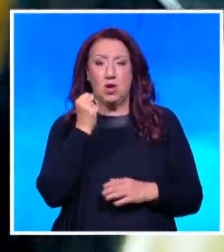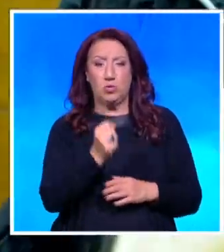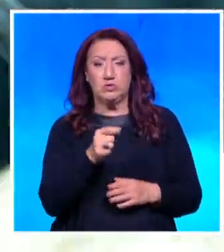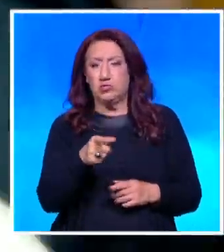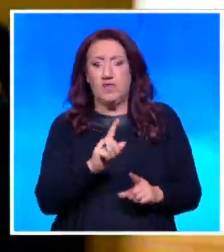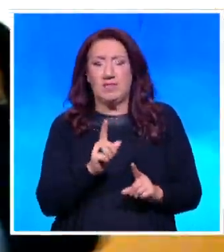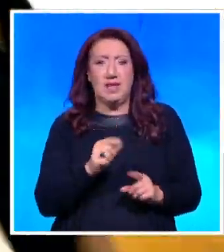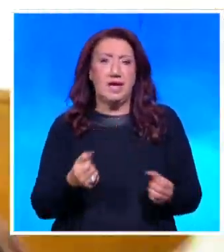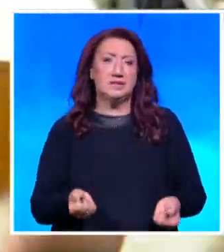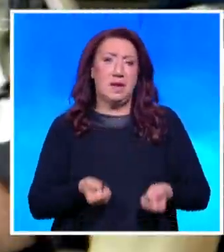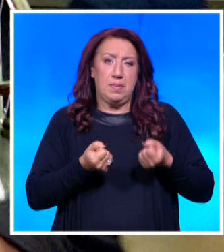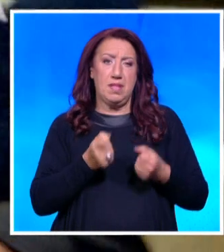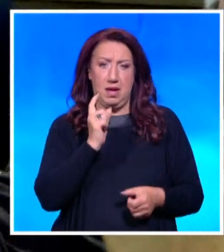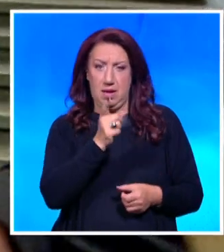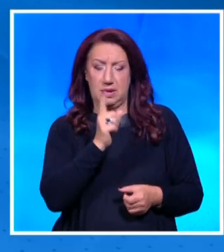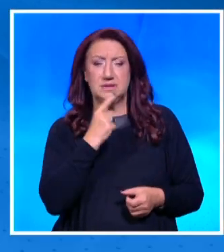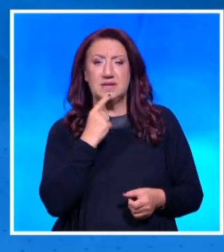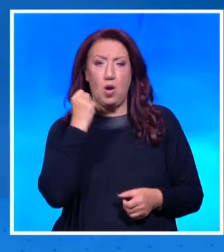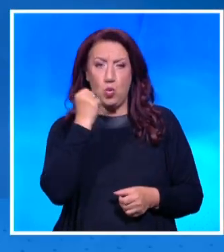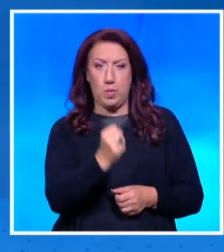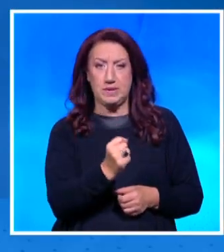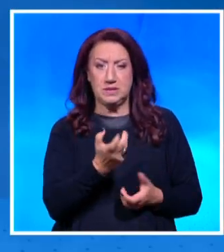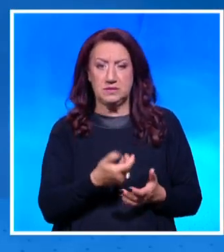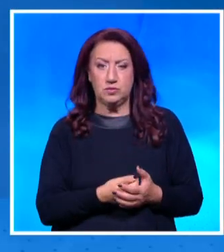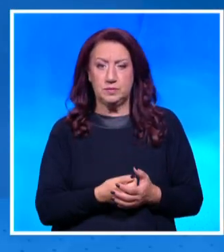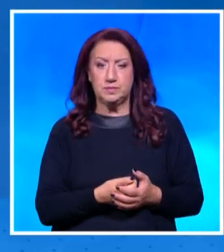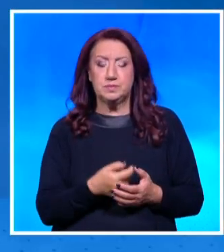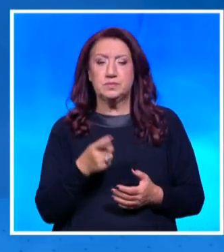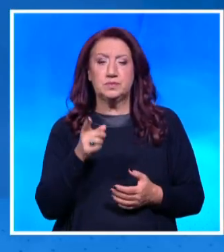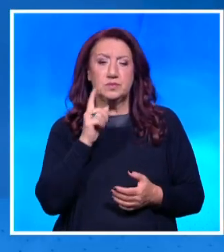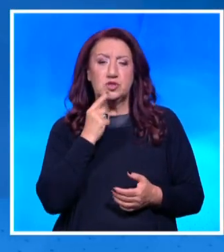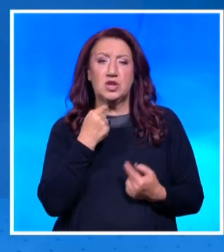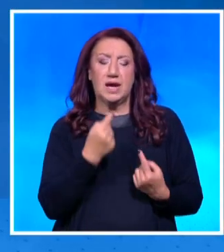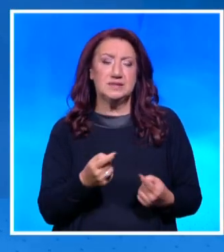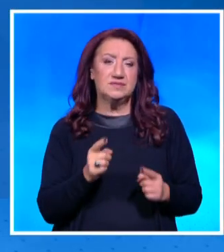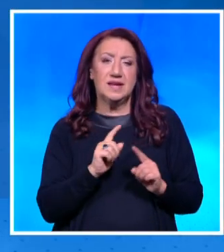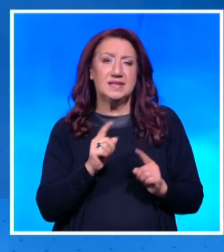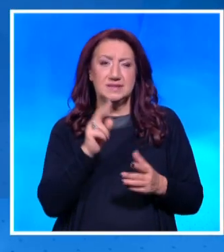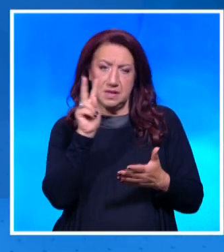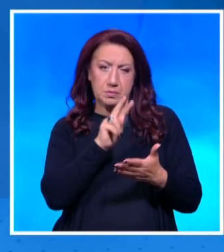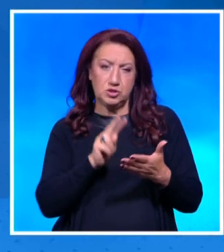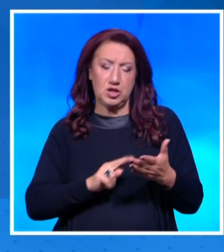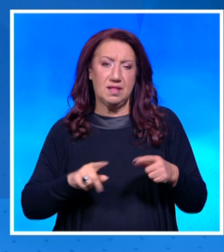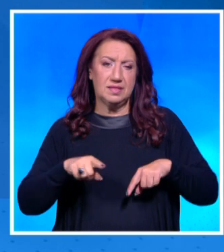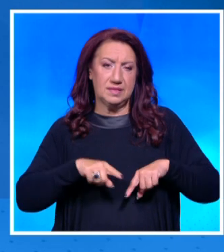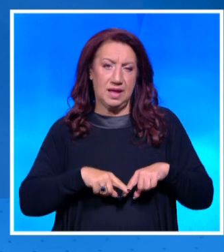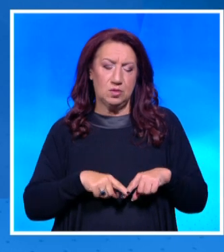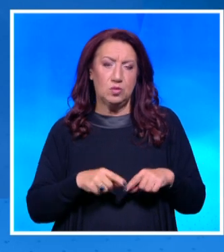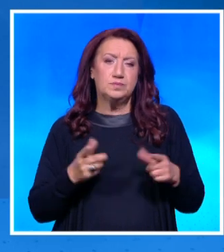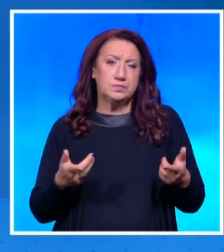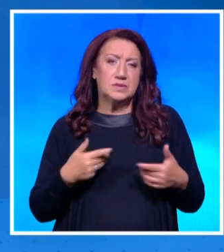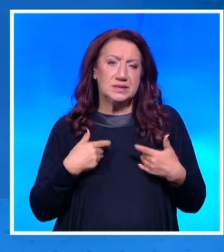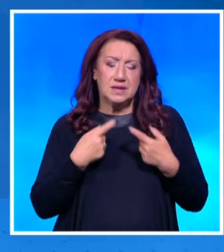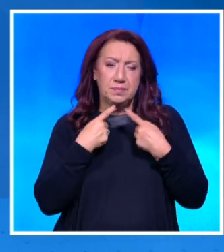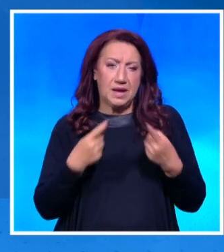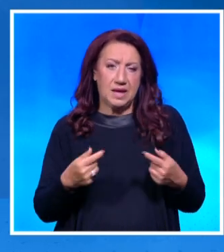А самият Георги пред съдиите заяви. Не съм запознат с делото. Не ми е предоставено нищо. Искам да кажа, че аз такива работи